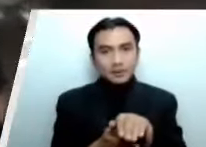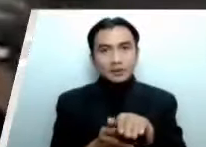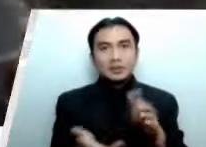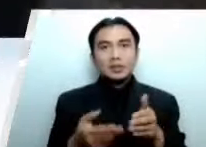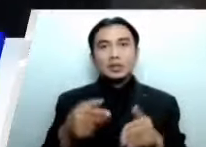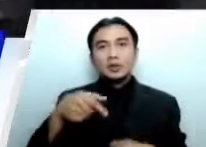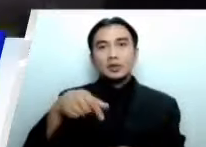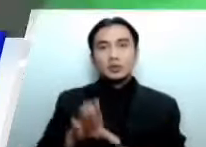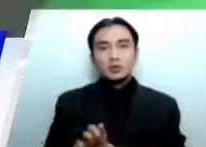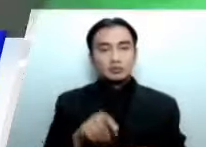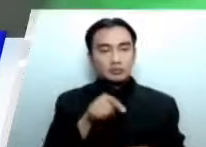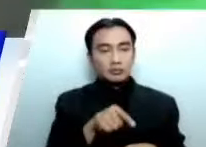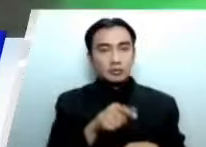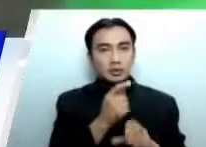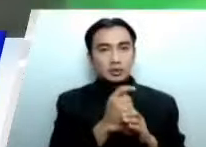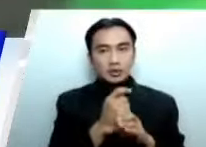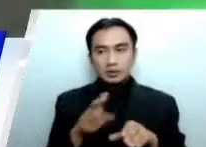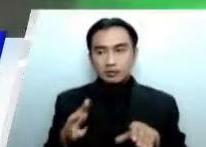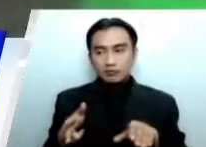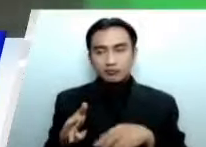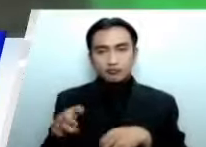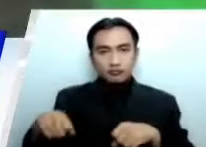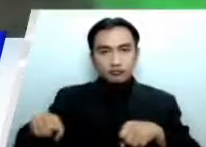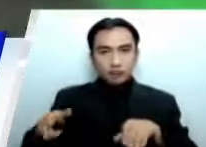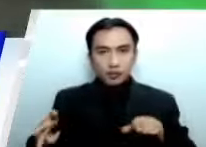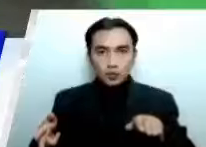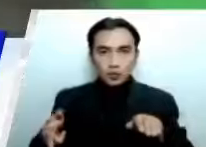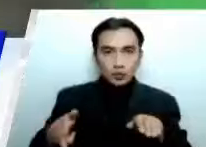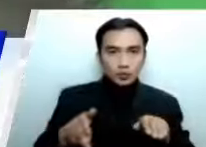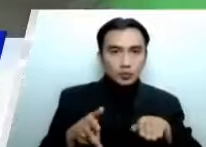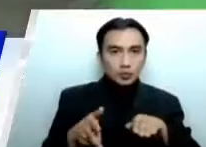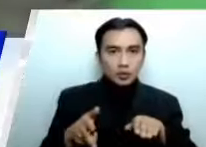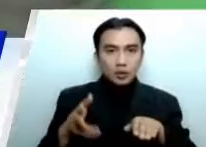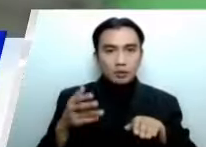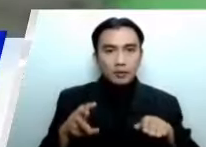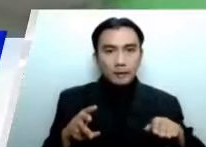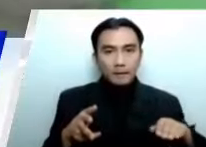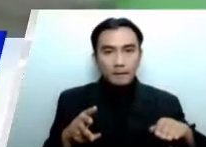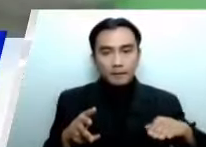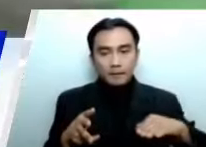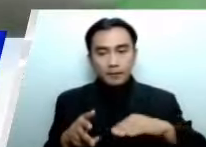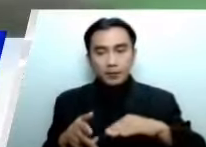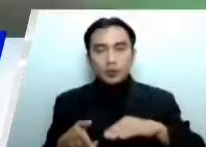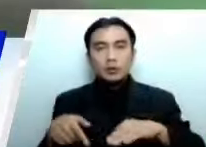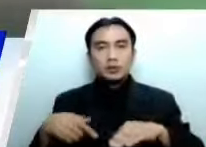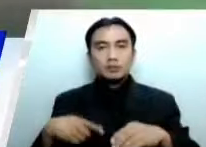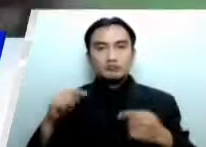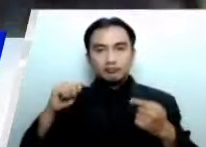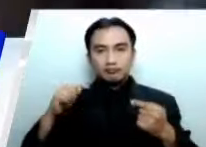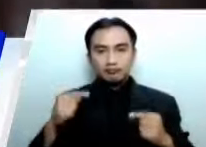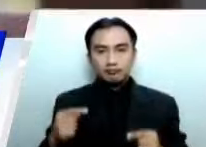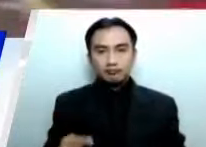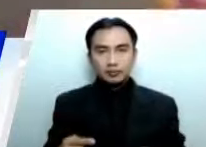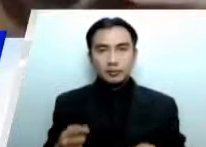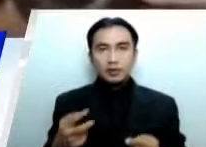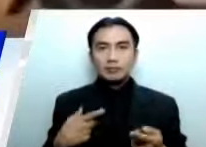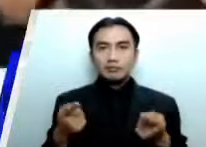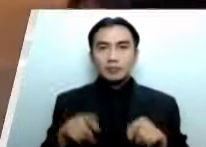ang motorsiklo at truck habang nag-u-turn ang truck sa northbound lane. Sugatan ng rider, nagdulot ng trapiko ang